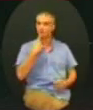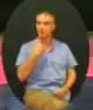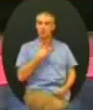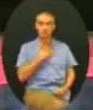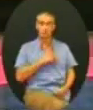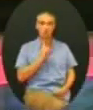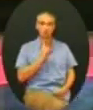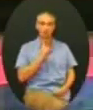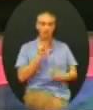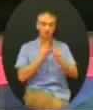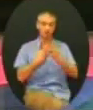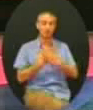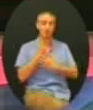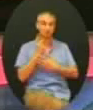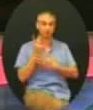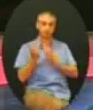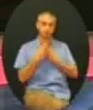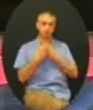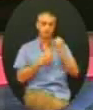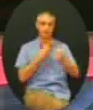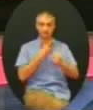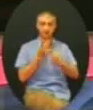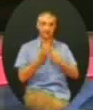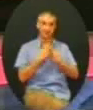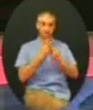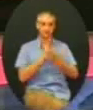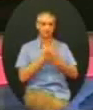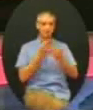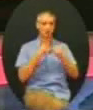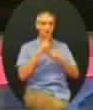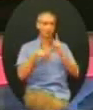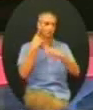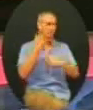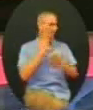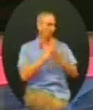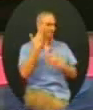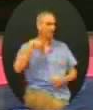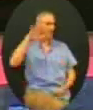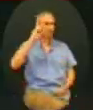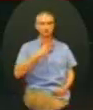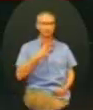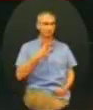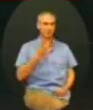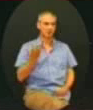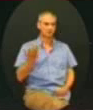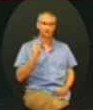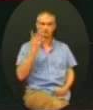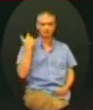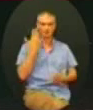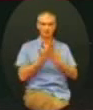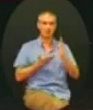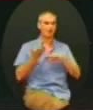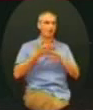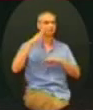רוצה שהאנשים החדשים שנכנסו למרץ ושנכנסים יקבעו בוועידה הבאה. אבל לא הייתה כבר הצבעה, לא עלתה